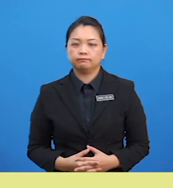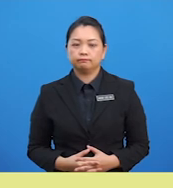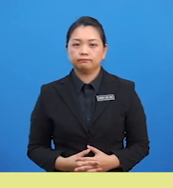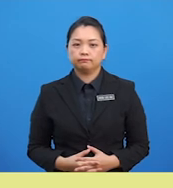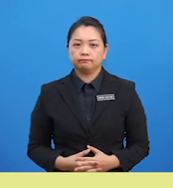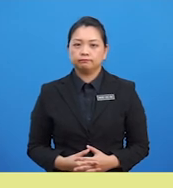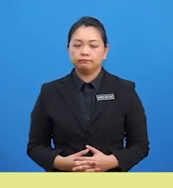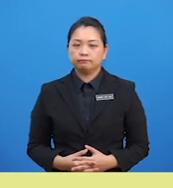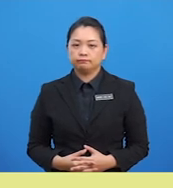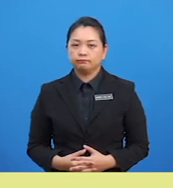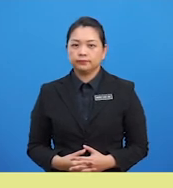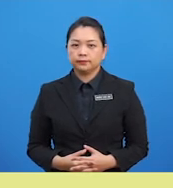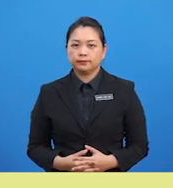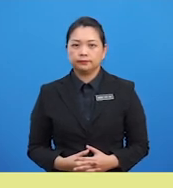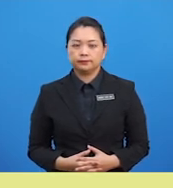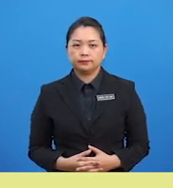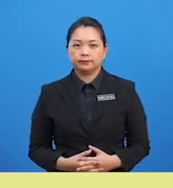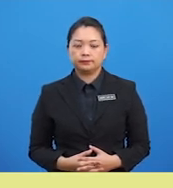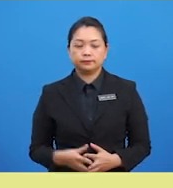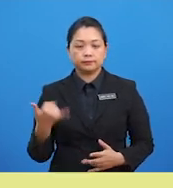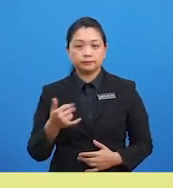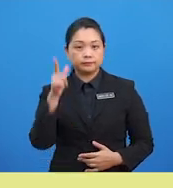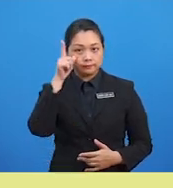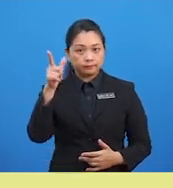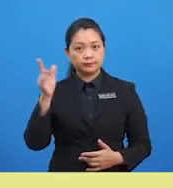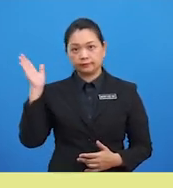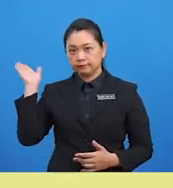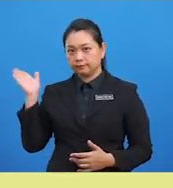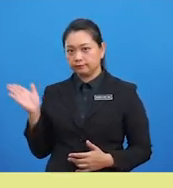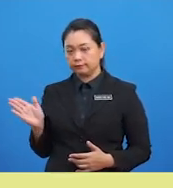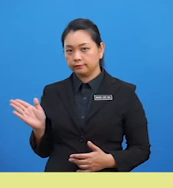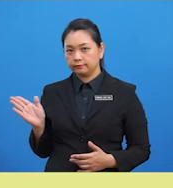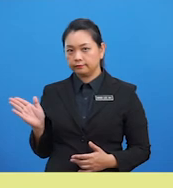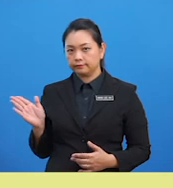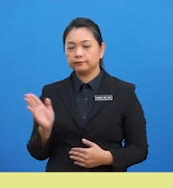Baiklah, murid-murid boleh melihat contoh berikut.